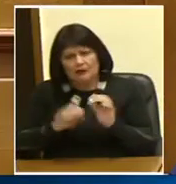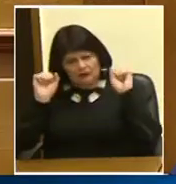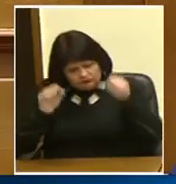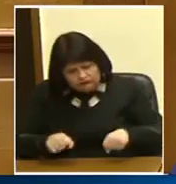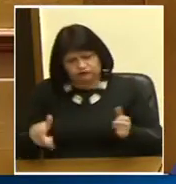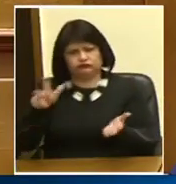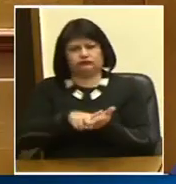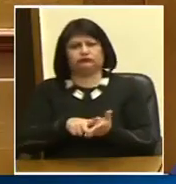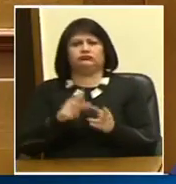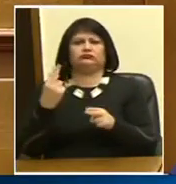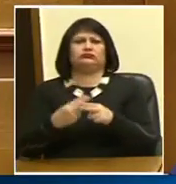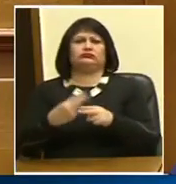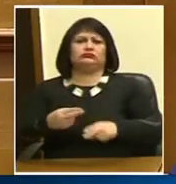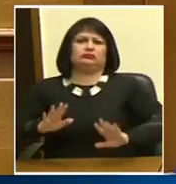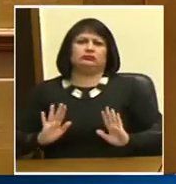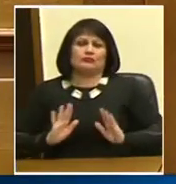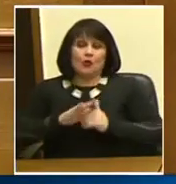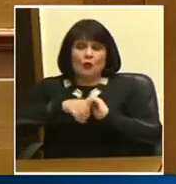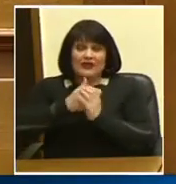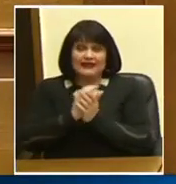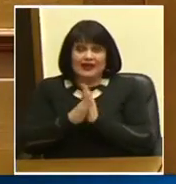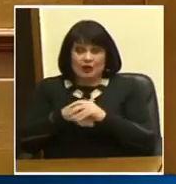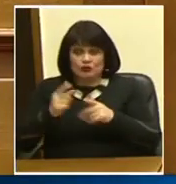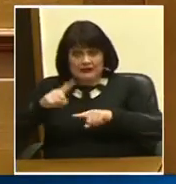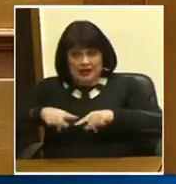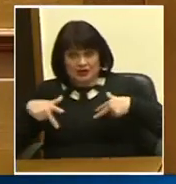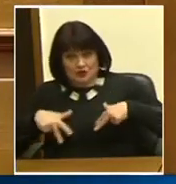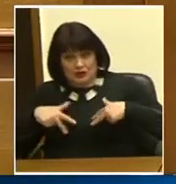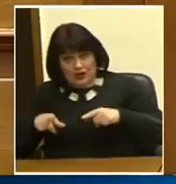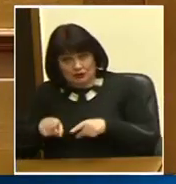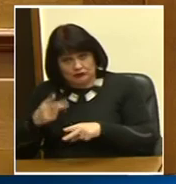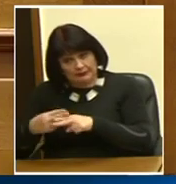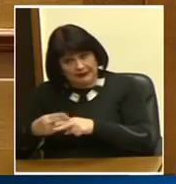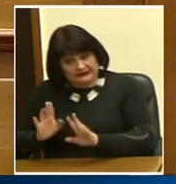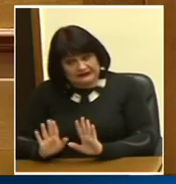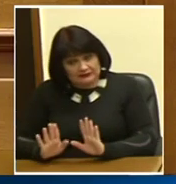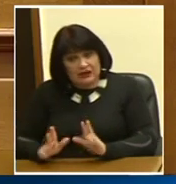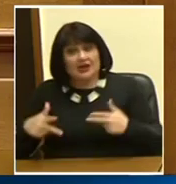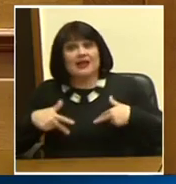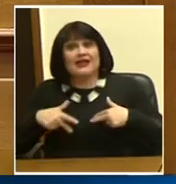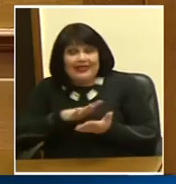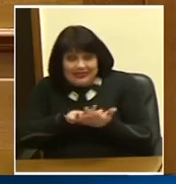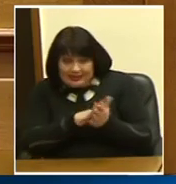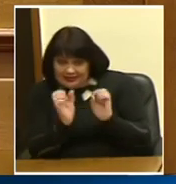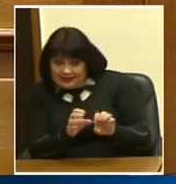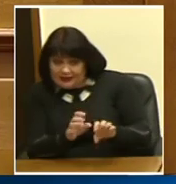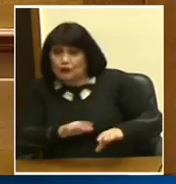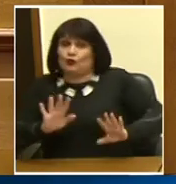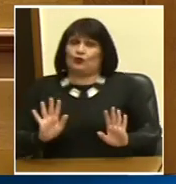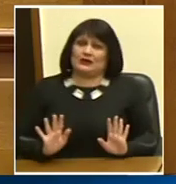η θρησκευτική ουδετερότητα του ελληνικού κράτους, γιατί το κράτος δεν θρησκεύει,